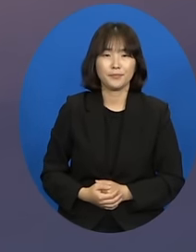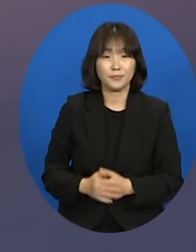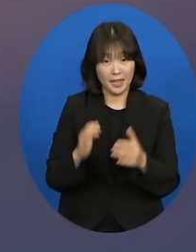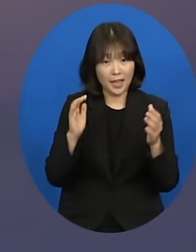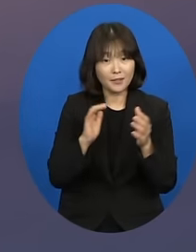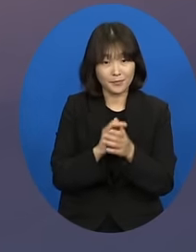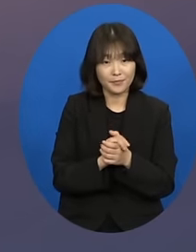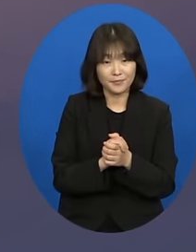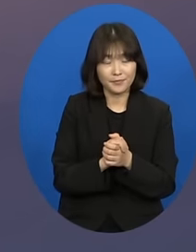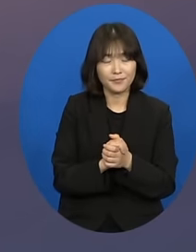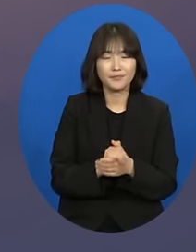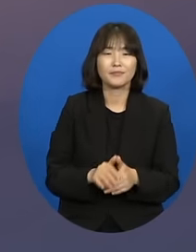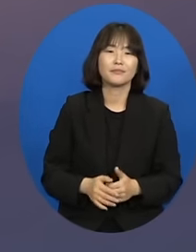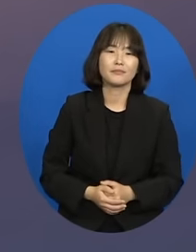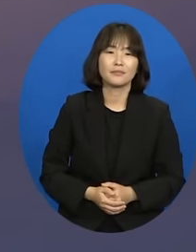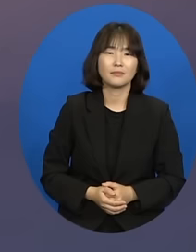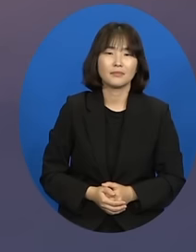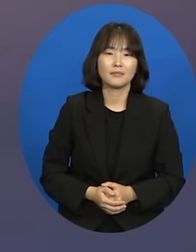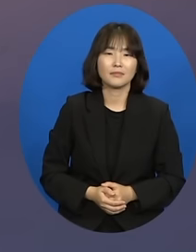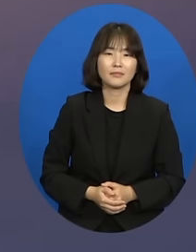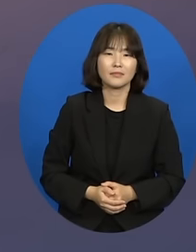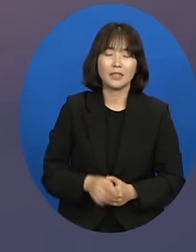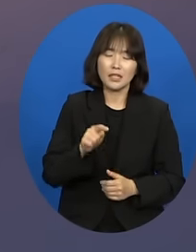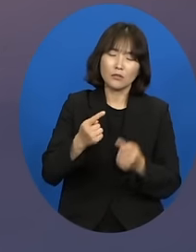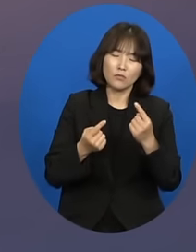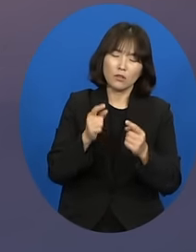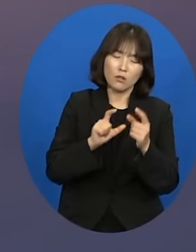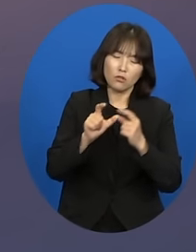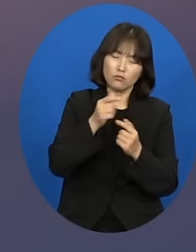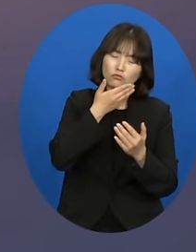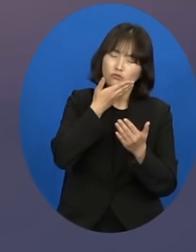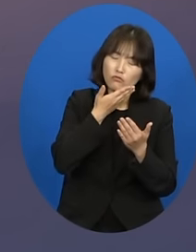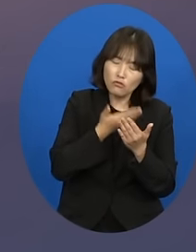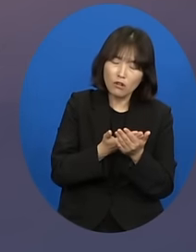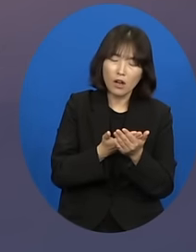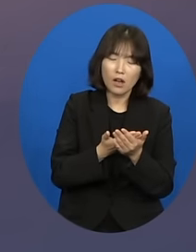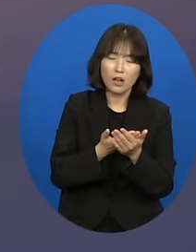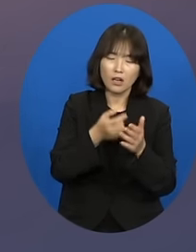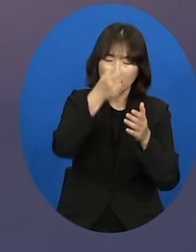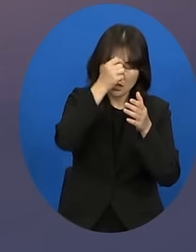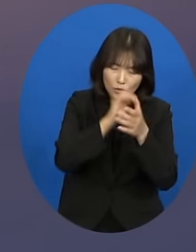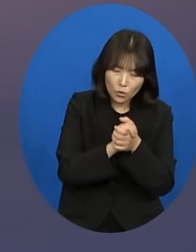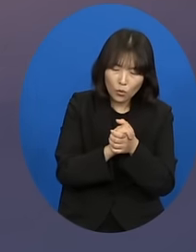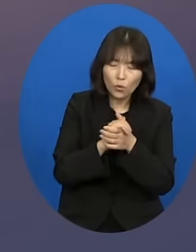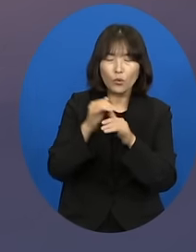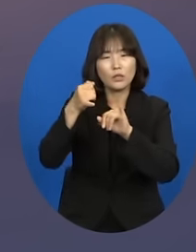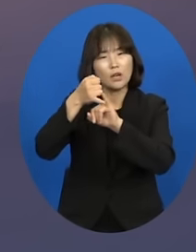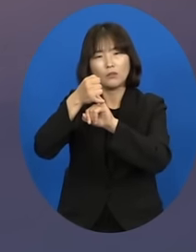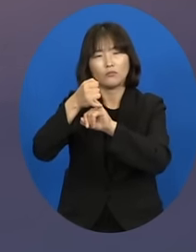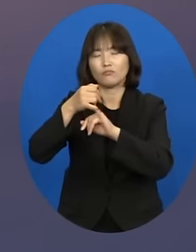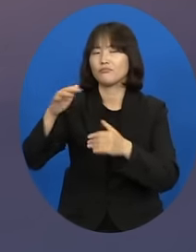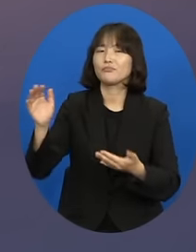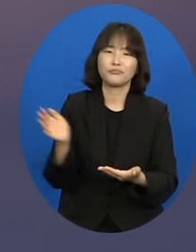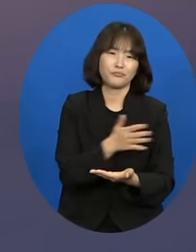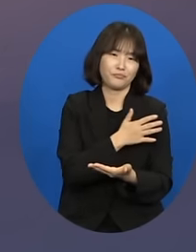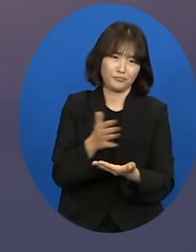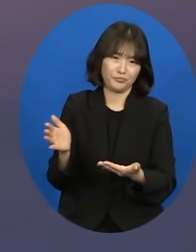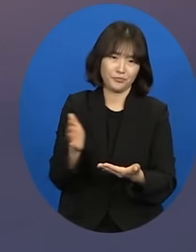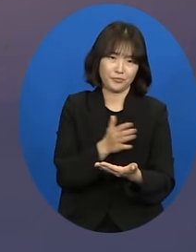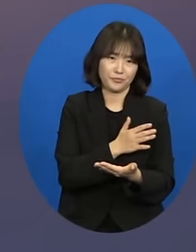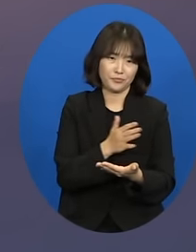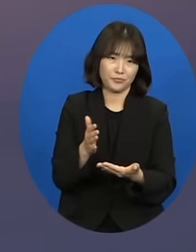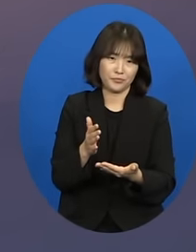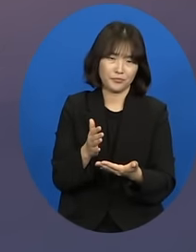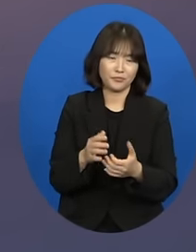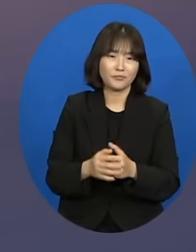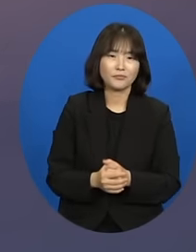아멘. 이보다 더 귀한 기도가 어디 있습니까? 이보다 더 귀한 약속이 어디 있습니까? 모든 것을 염려하면서